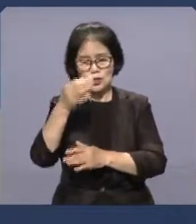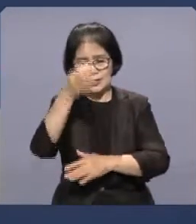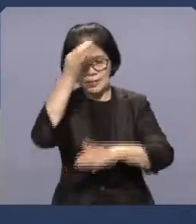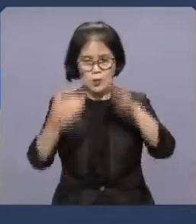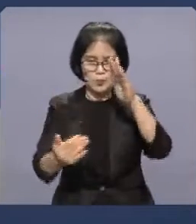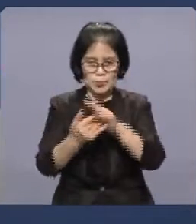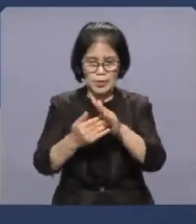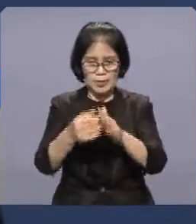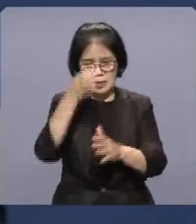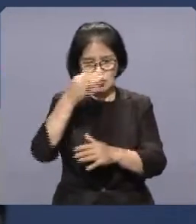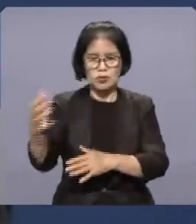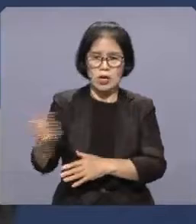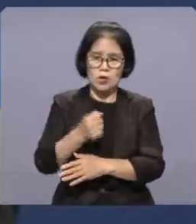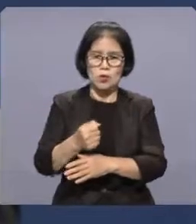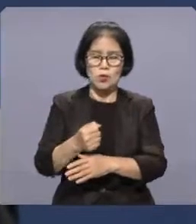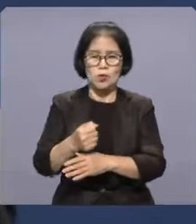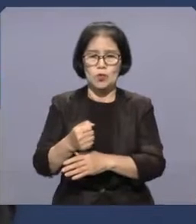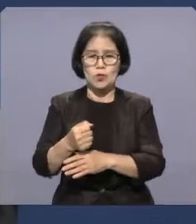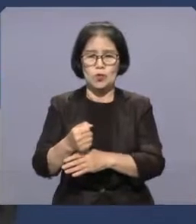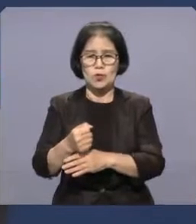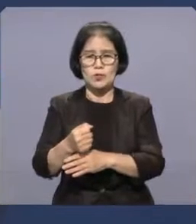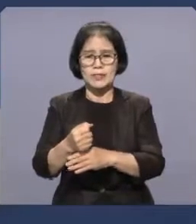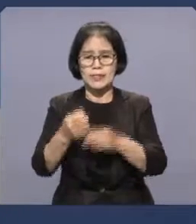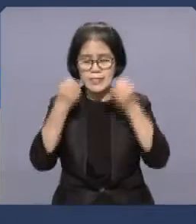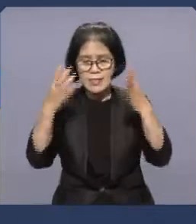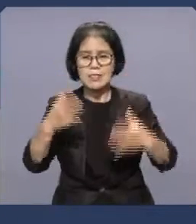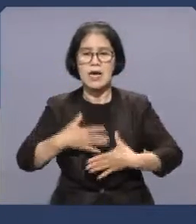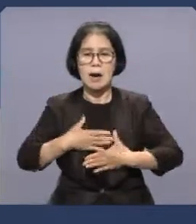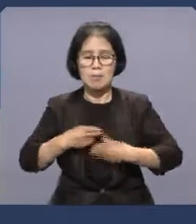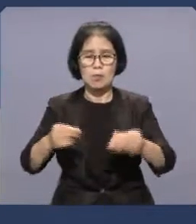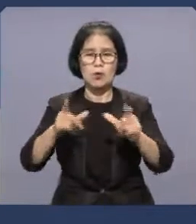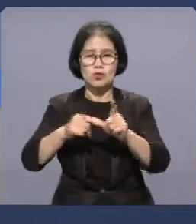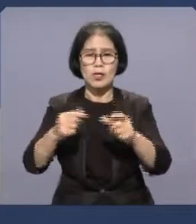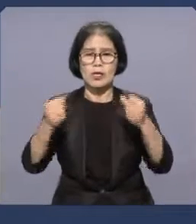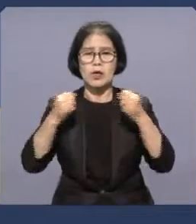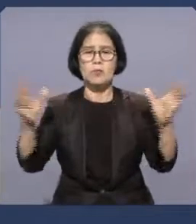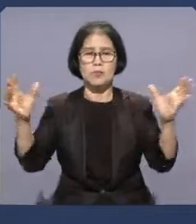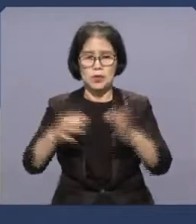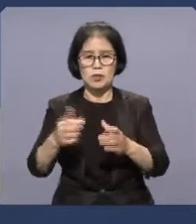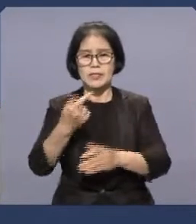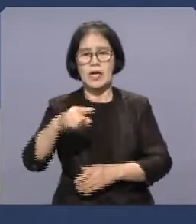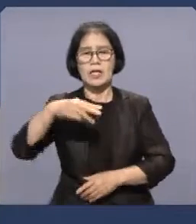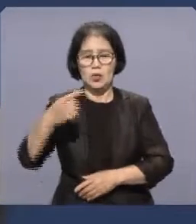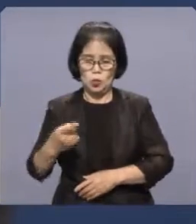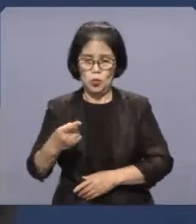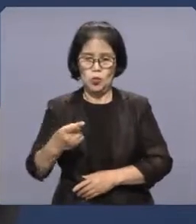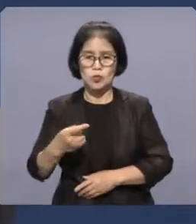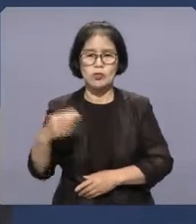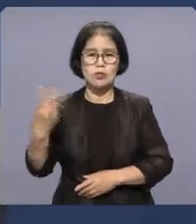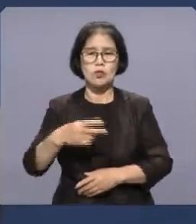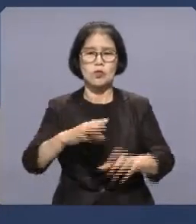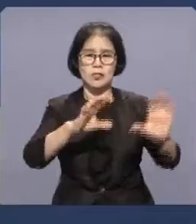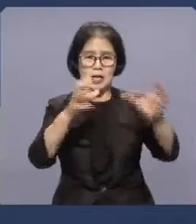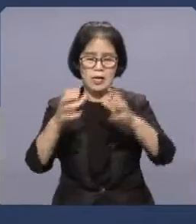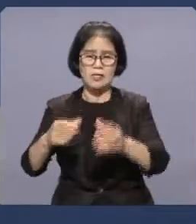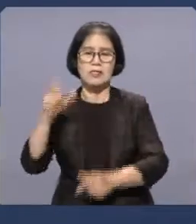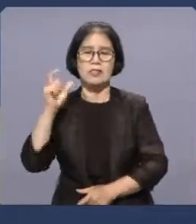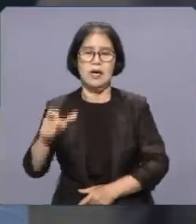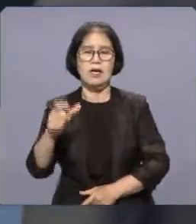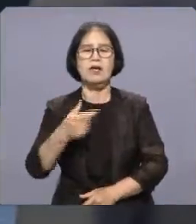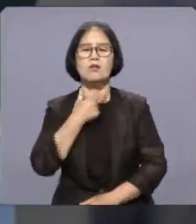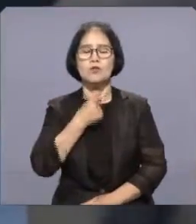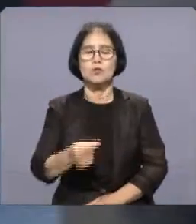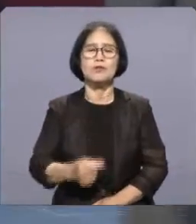기술을 바탕으로 비전통 신흥 안보 분야의 협력을 나토 그리고 파트너국과 강화하고자